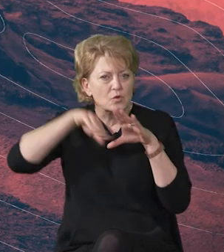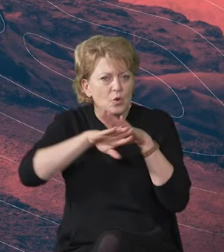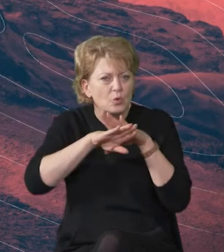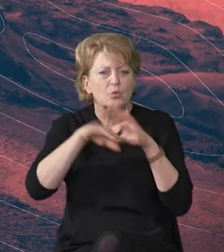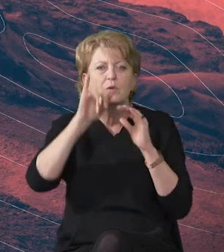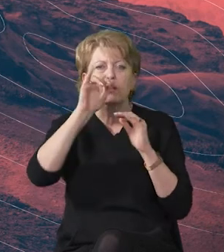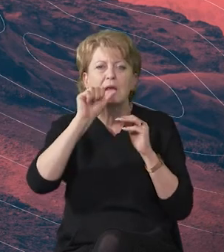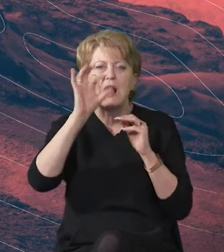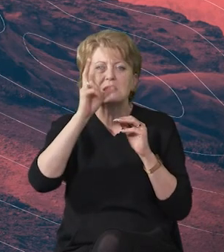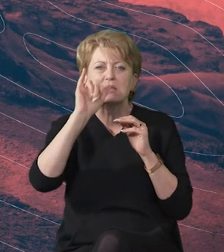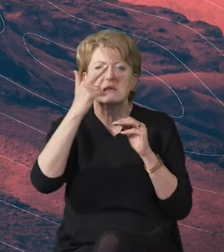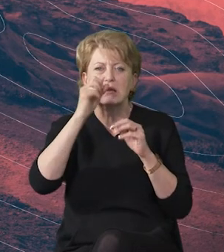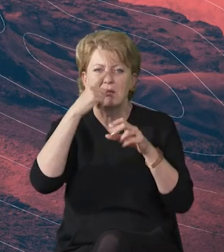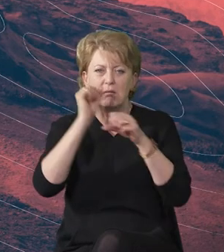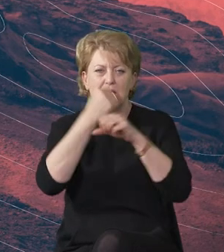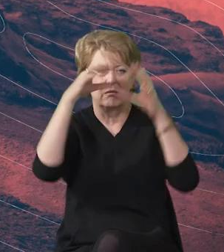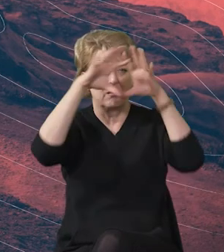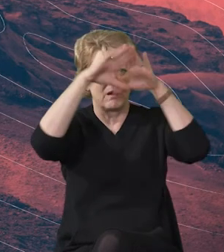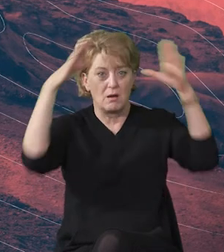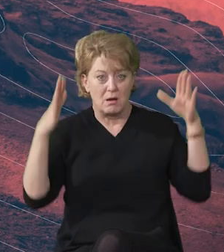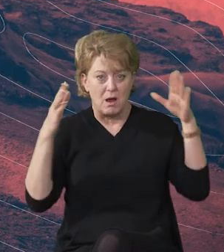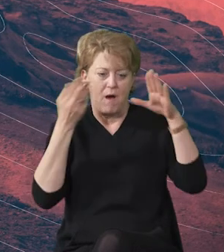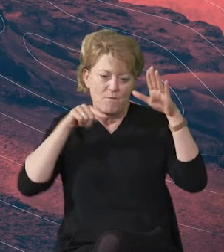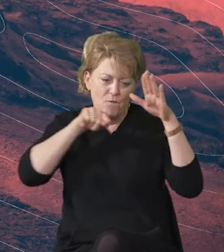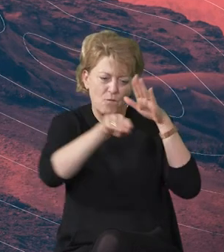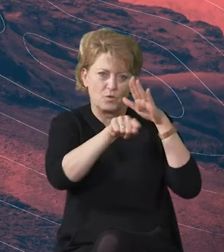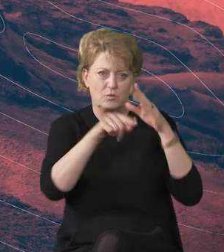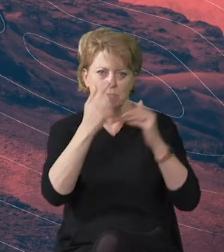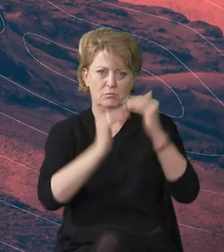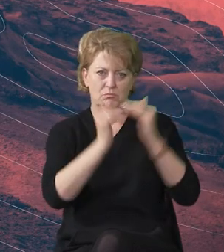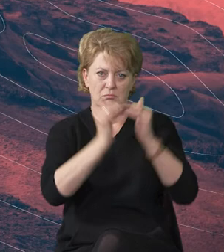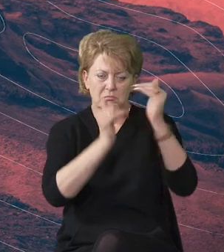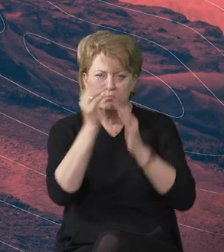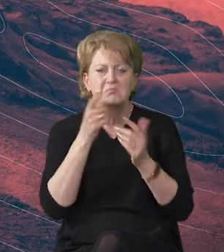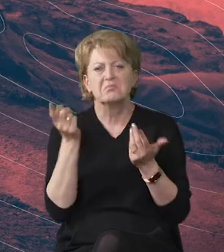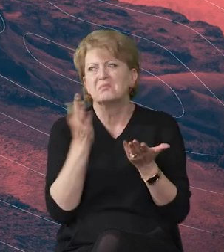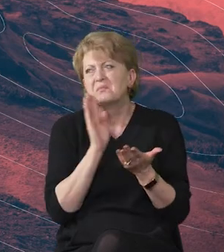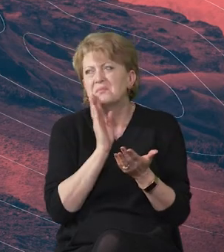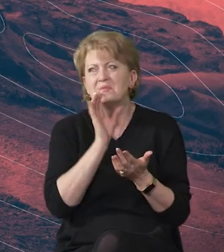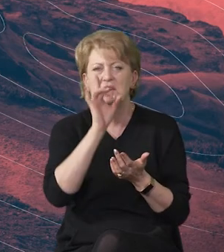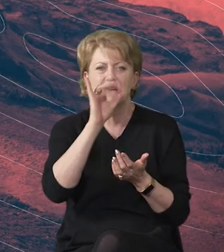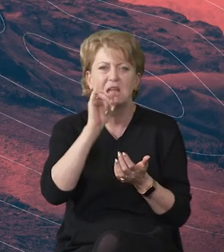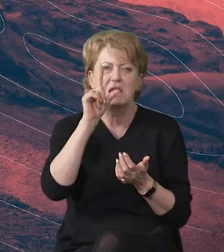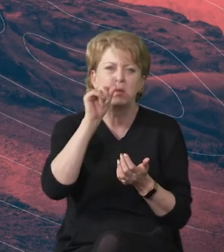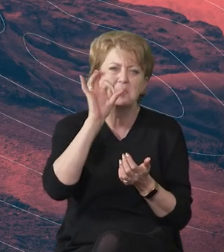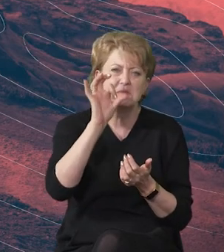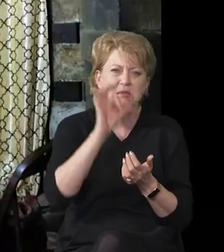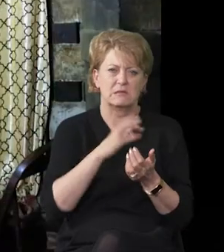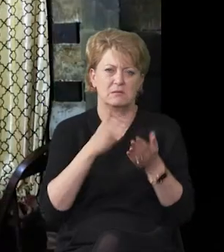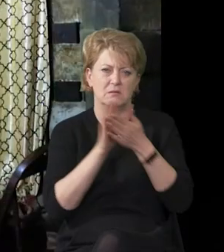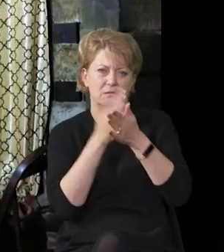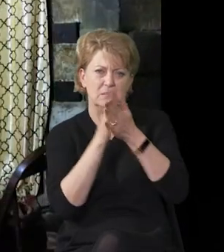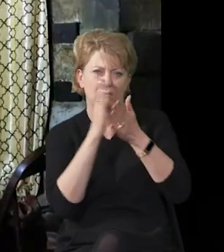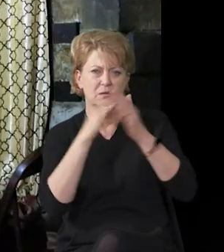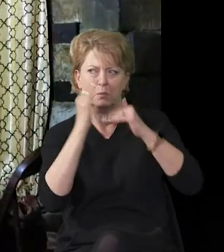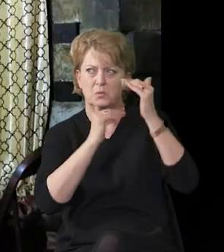z gipsu i drewna i sprawia bardzo ciekawe wrażenie. Szczególnie jeżeli chodzi o wnętrza. Wydaje